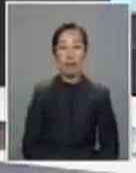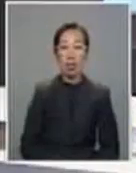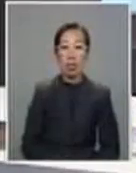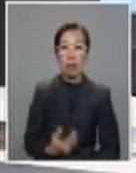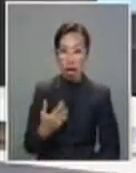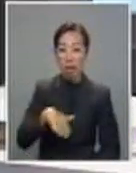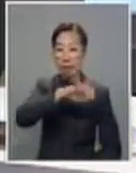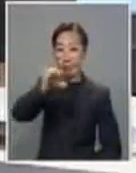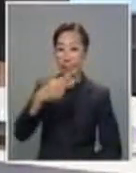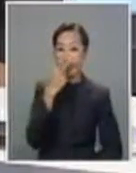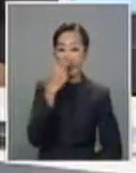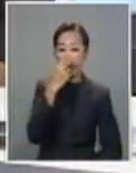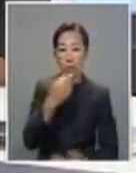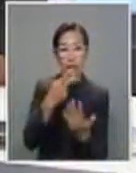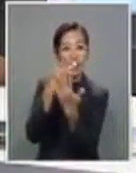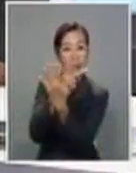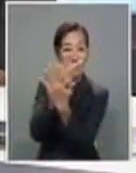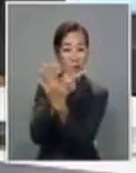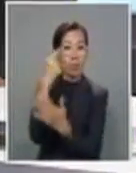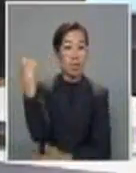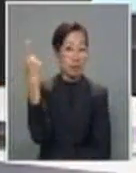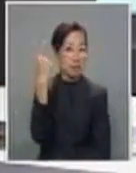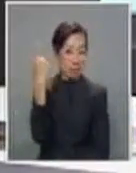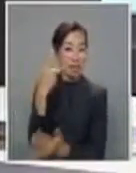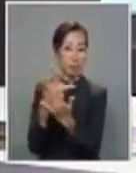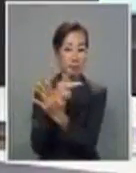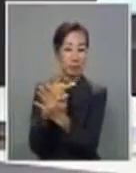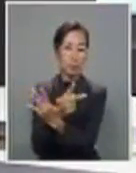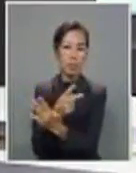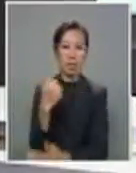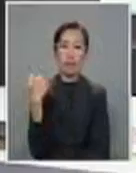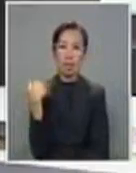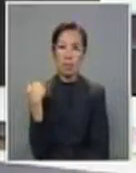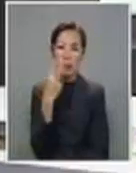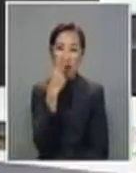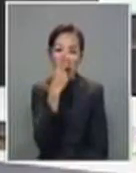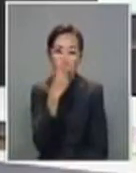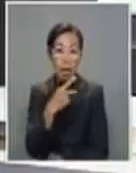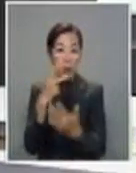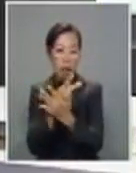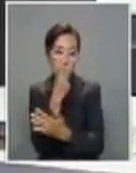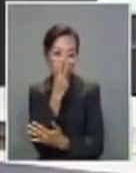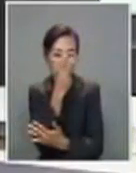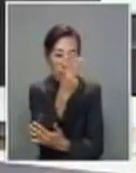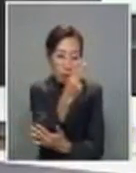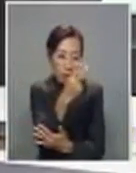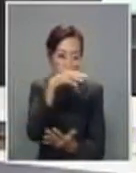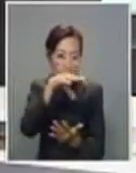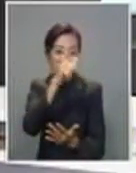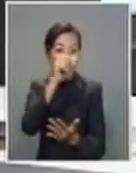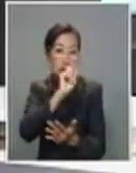ไปดูเรื่องราวที่เมืองกาญไปเที่ยวเมืองกาญเนี่ยนะฮ ะ แน่นอนครับมันก็จะมีสัญลักษณ์ของเมืองกาญเวลาคนไปเที่ยวไปทำอะไร ล่องแ